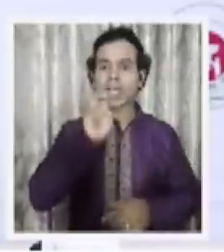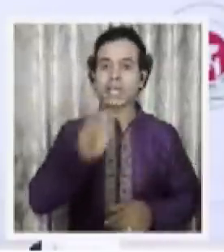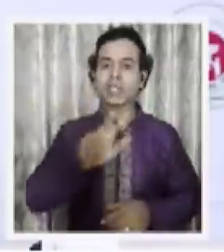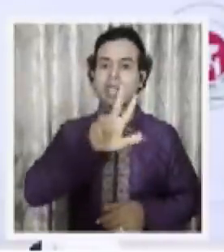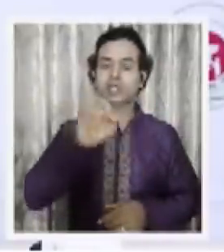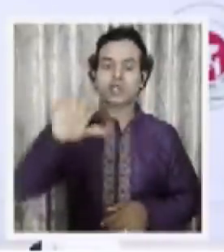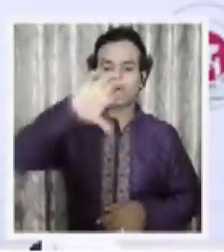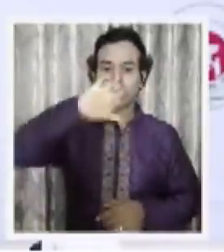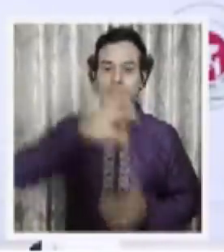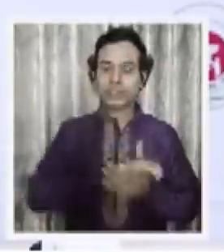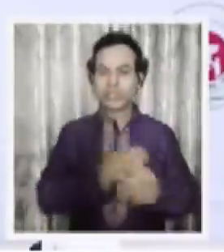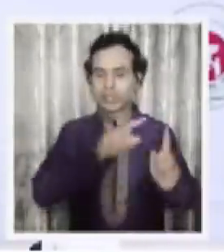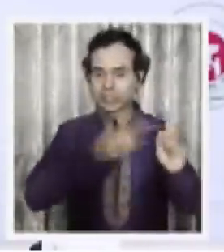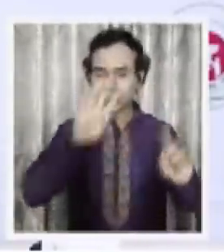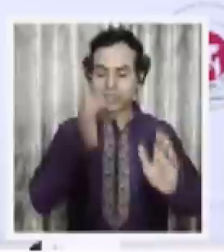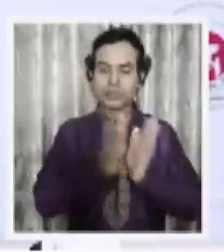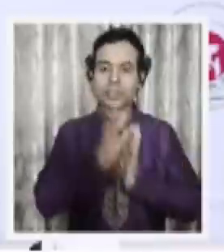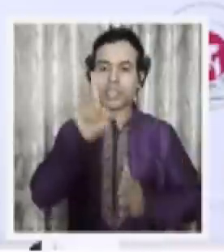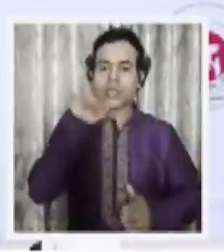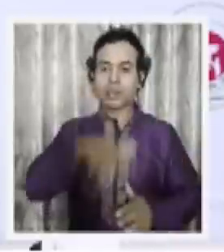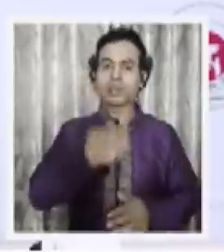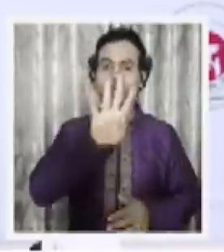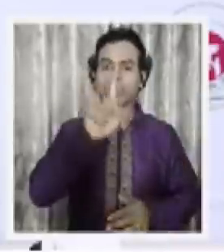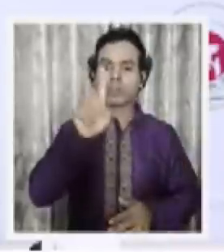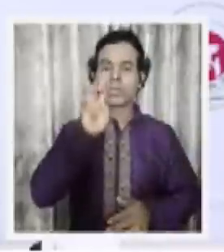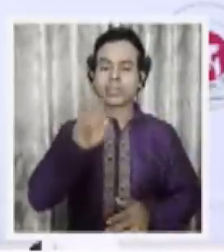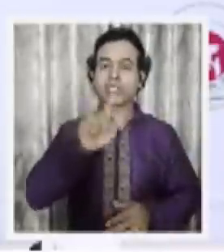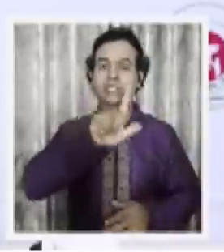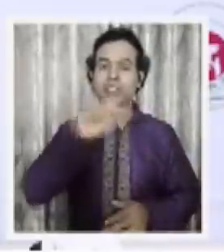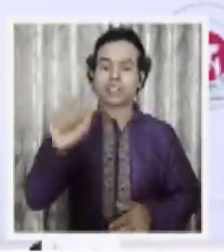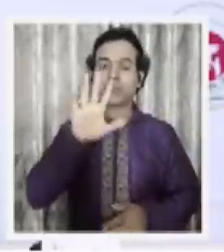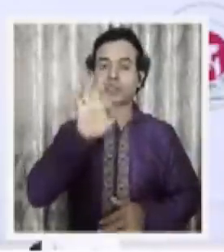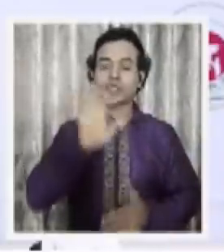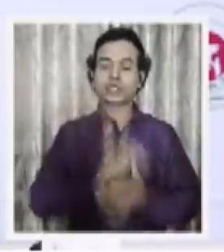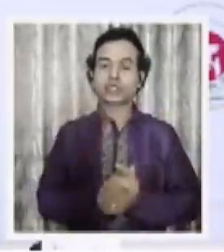24 ঘন্টায় সুস্থ হয়েছে 1,890 জন। এ পর্যন্ত সুস্থ